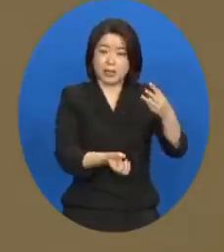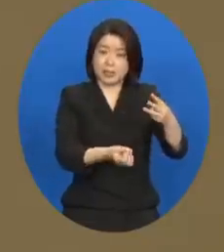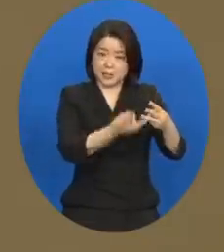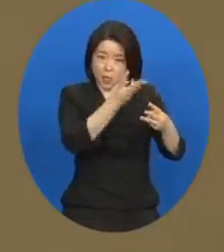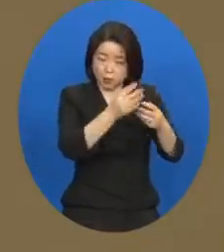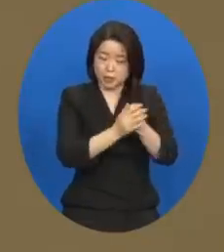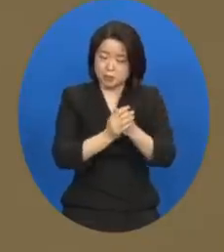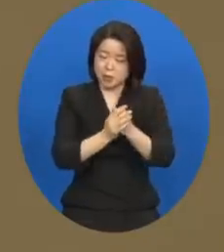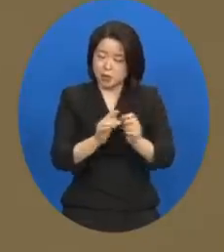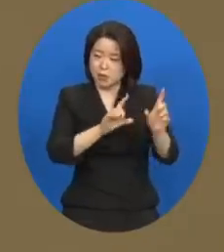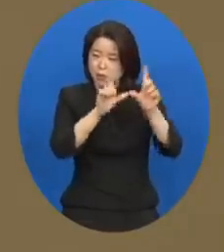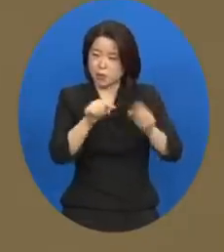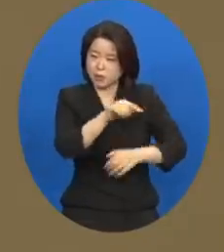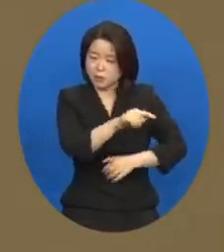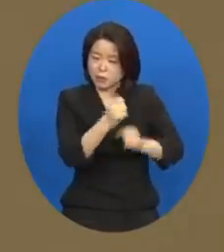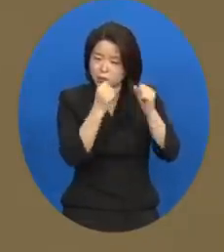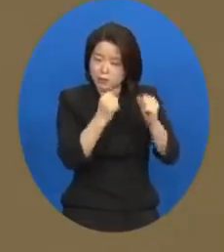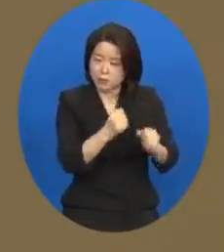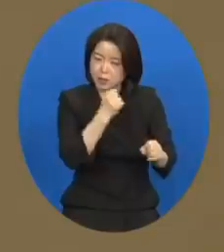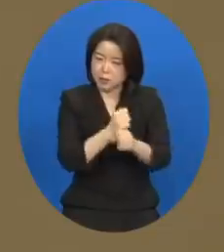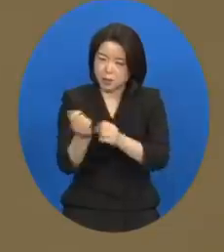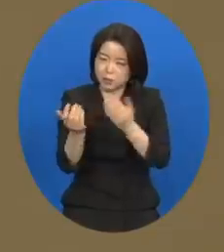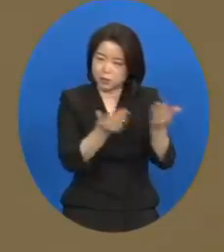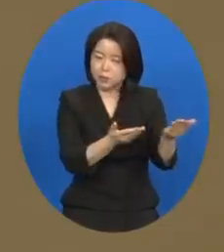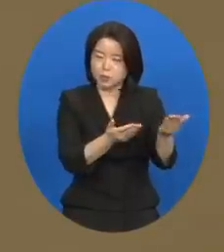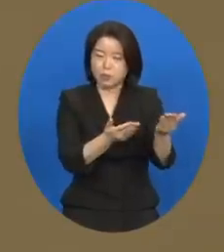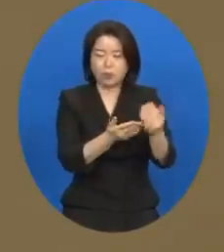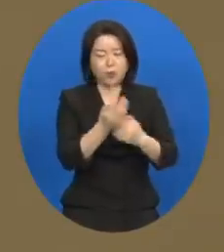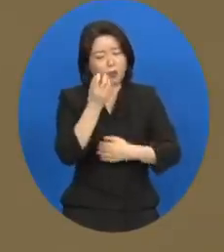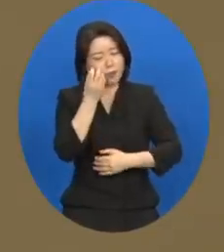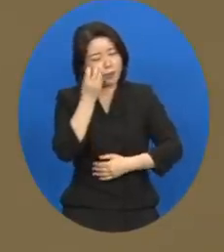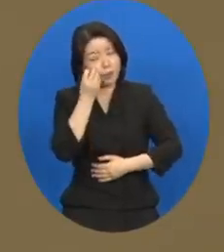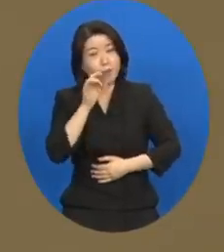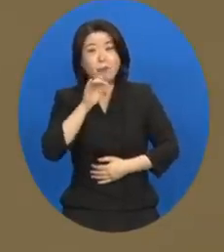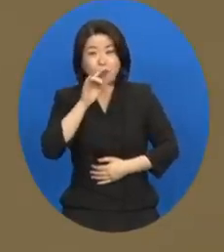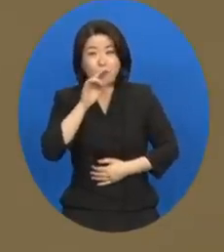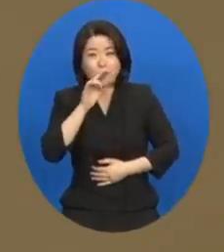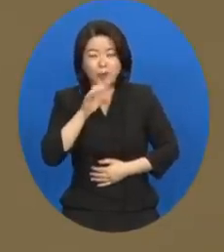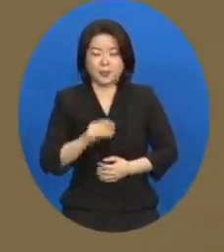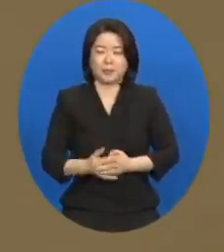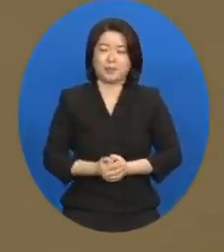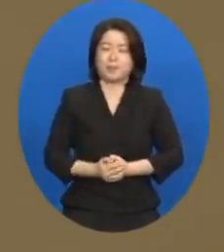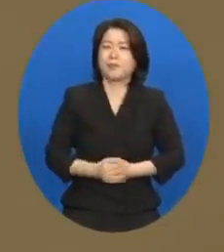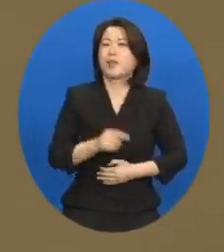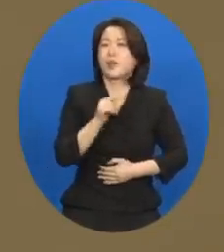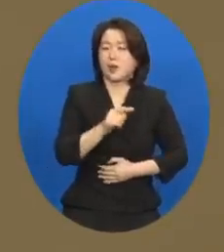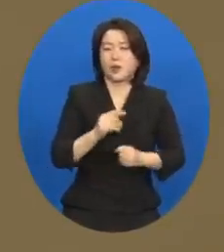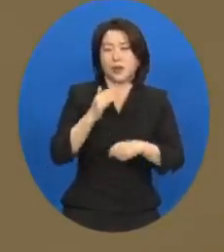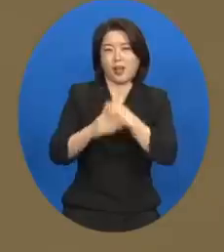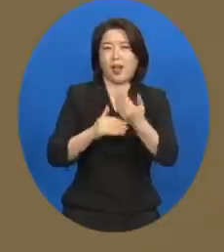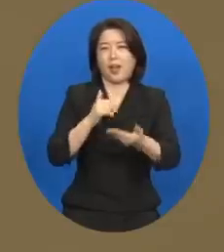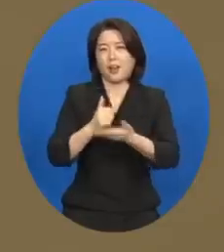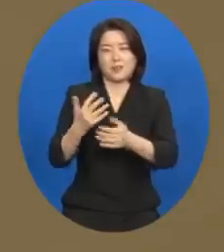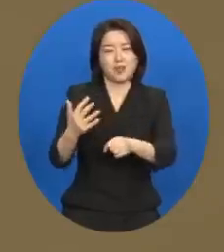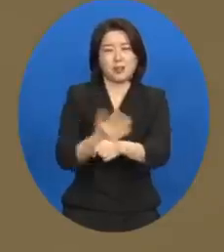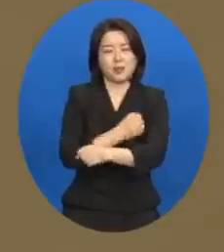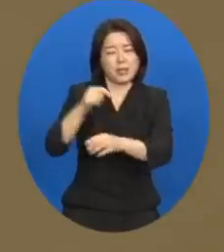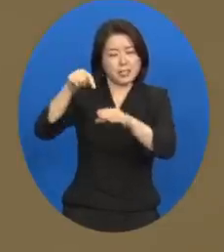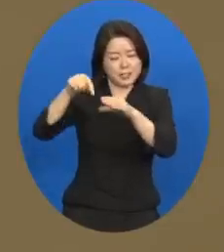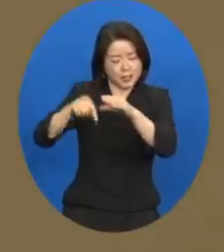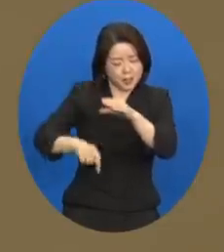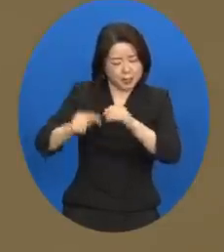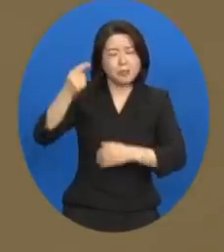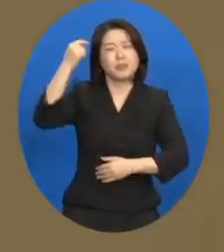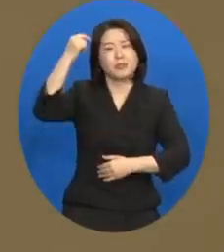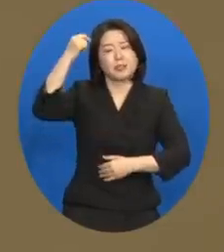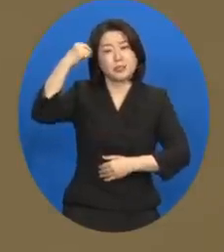지파가 살게 하신 것일까 궁금하죠. 여기에 하나님의 굉장히 깊은 뜻이